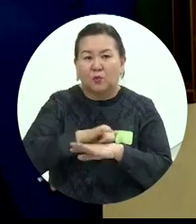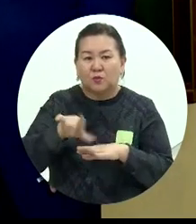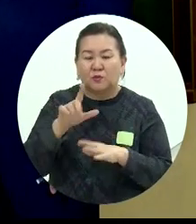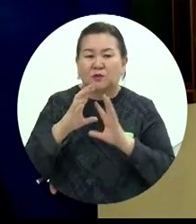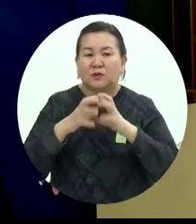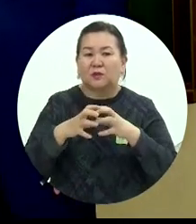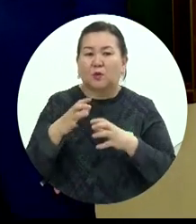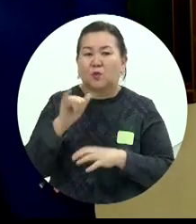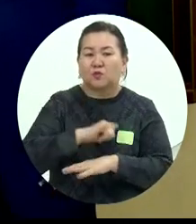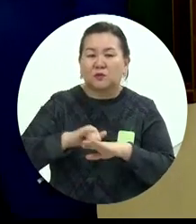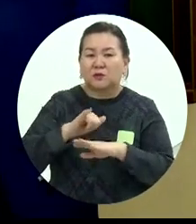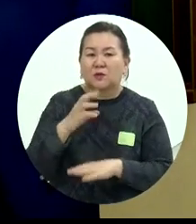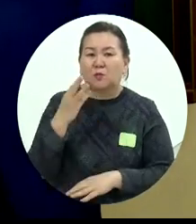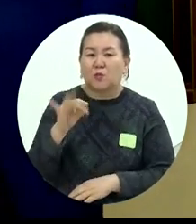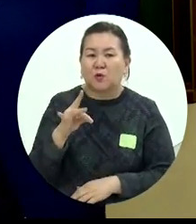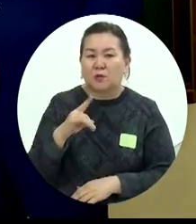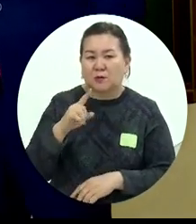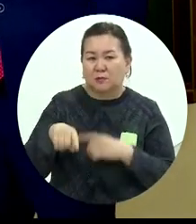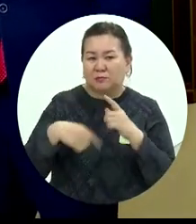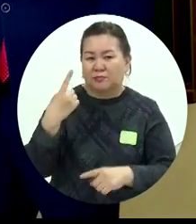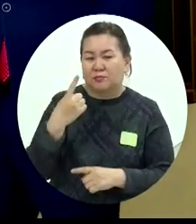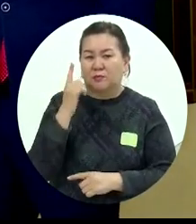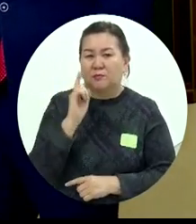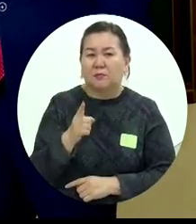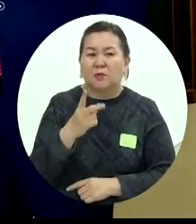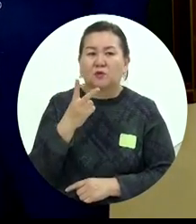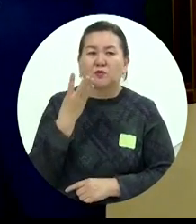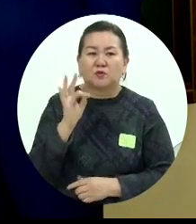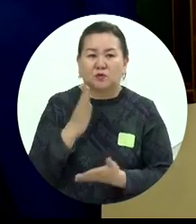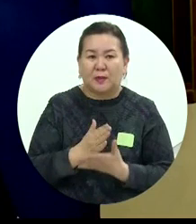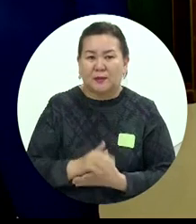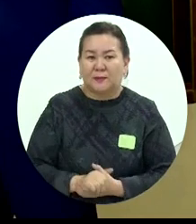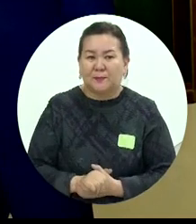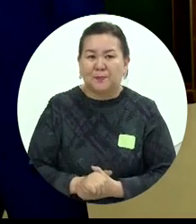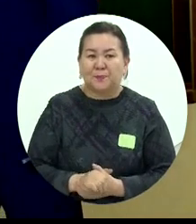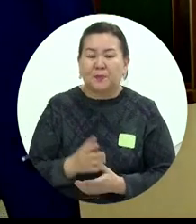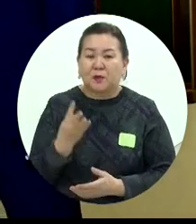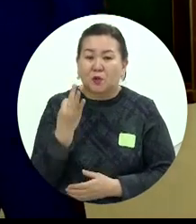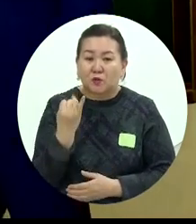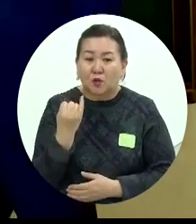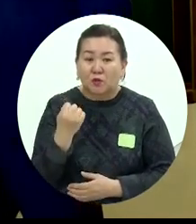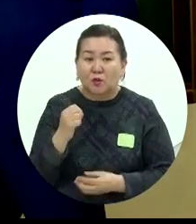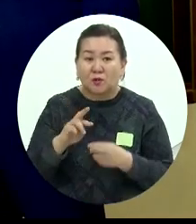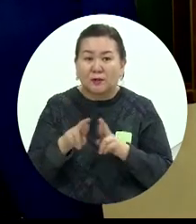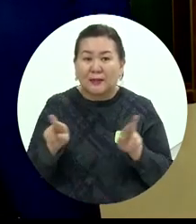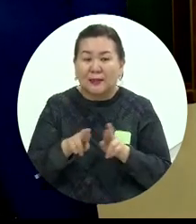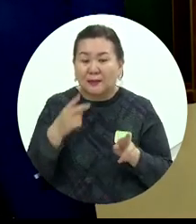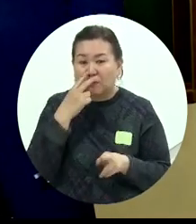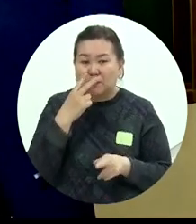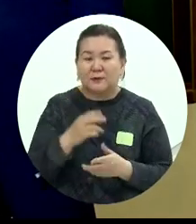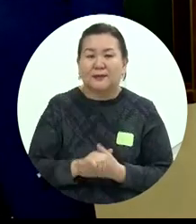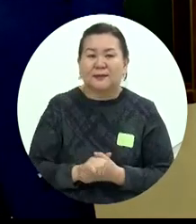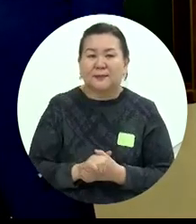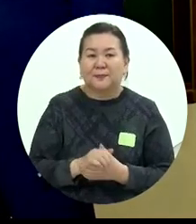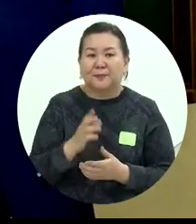улсууд бол дэлхийн усны мөр бол өндөр тооцогд юм байна. За бүгдээрээ тооцоол хийж ялгааг тодорхойлъё.